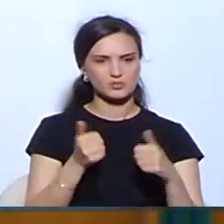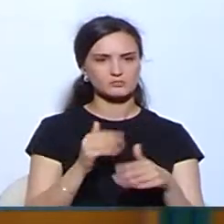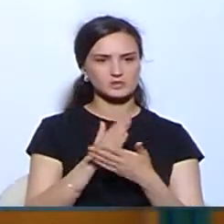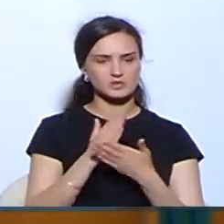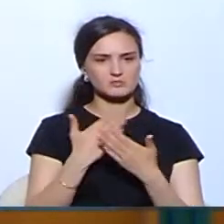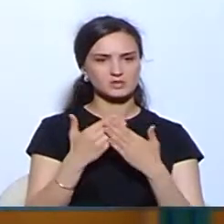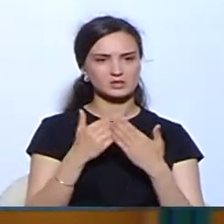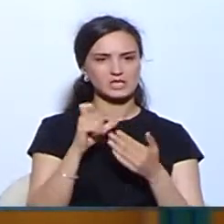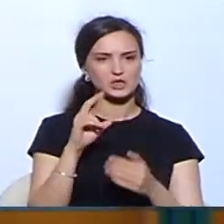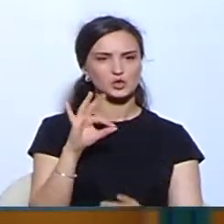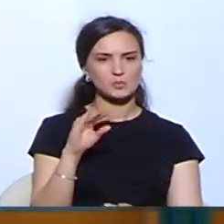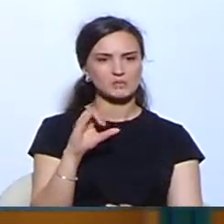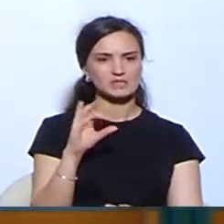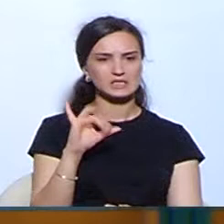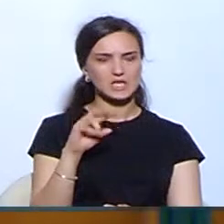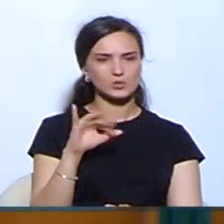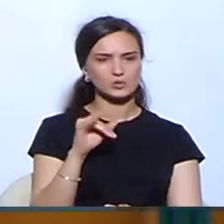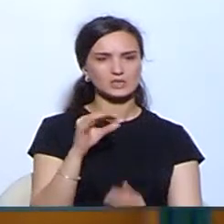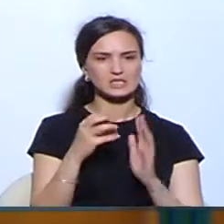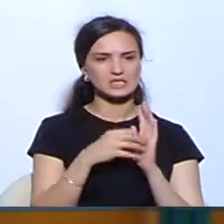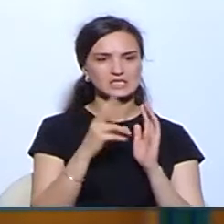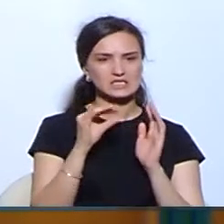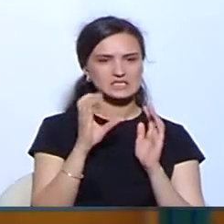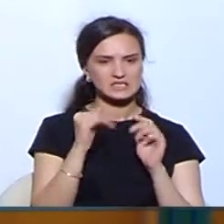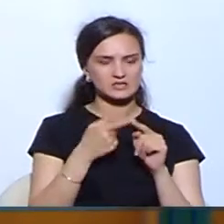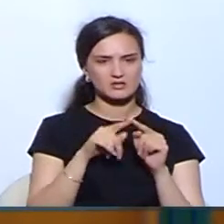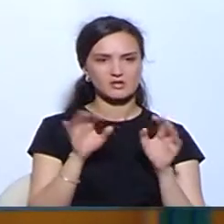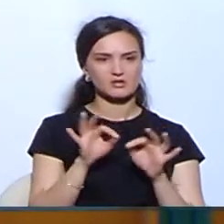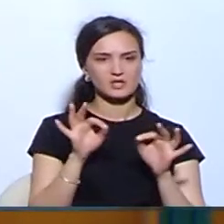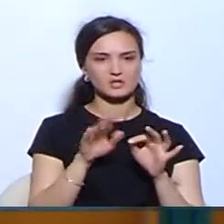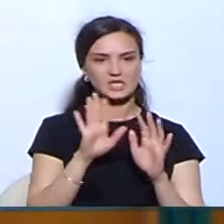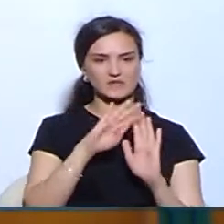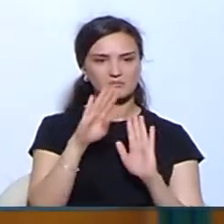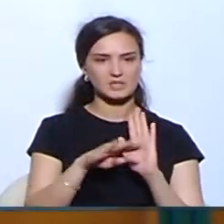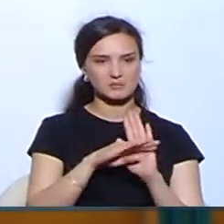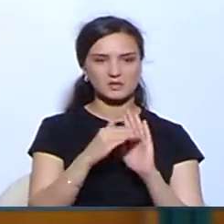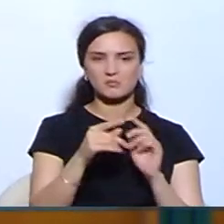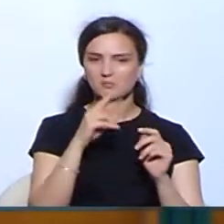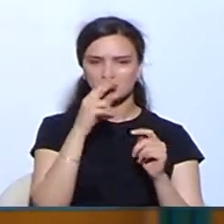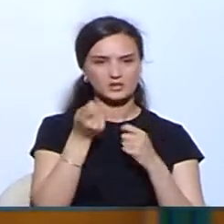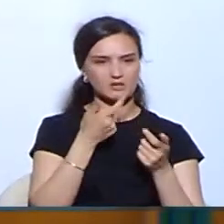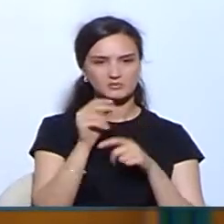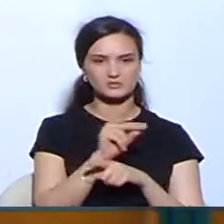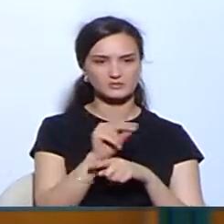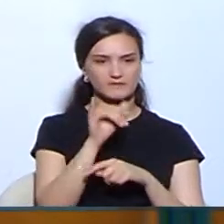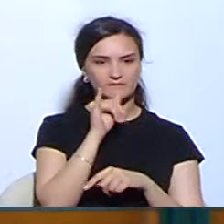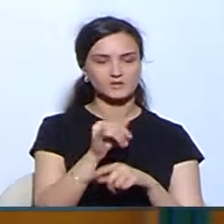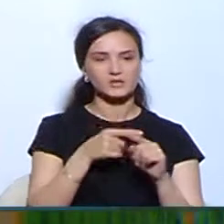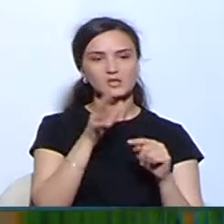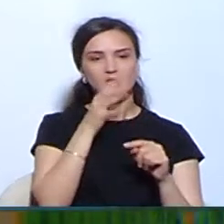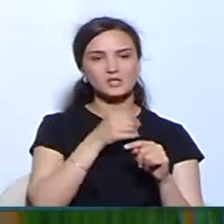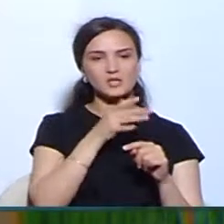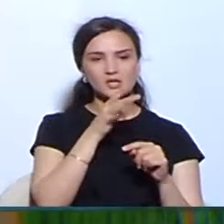იგივე ენდომეტრიალური კისტა, იგივე დერმოიდული კისტა, რომელიც არანაირად არ ექვემდებარება მედიკამენტოზურ თერაპიას. ეს რომელ ასაკშია ხოლმე,